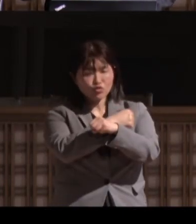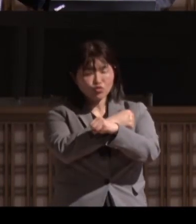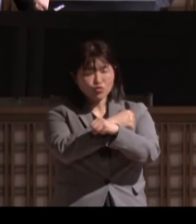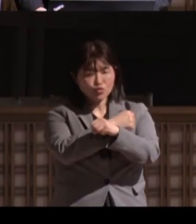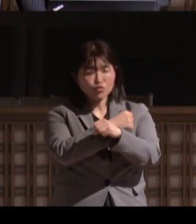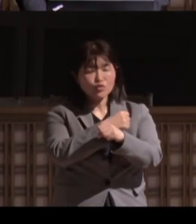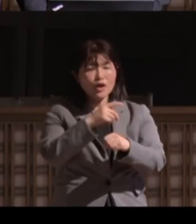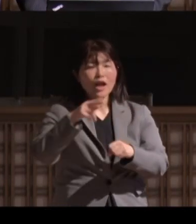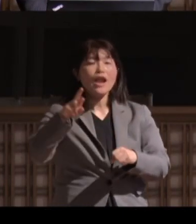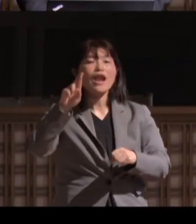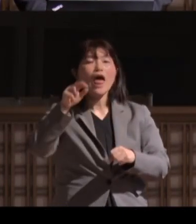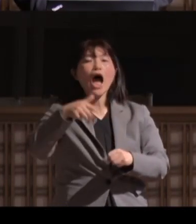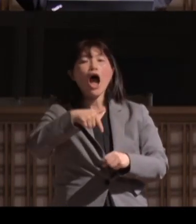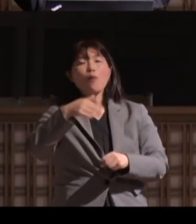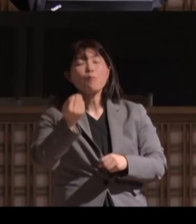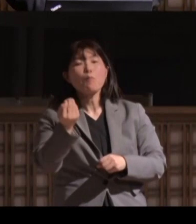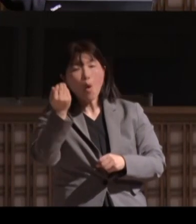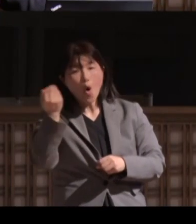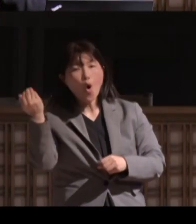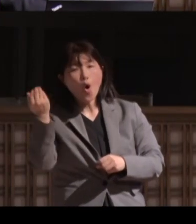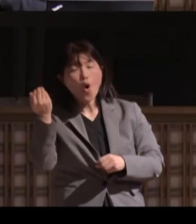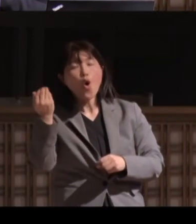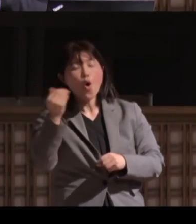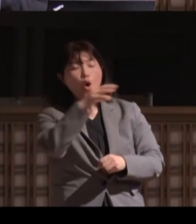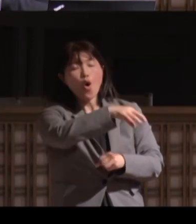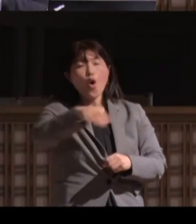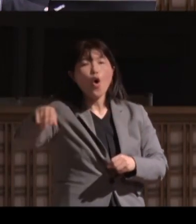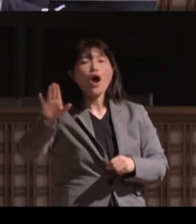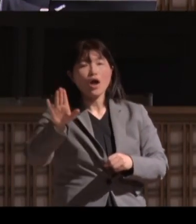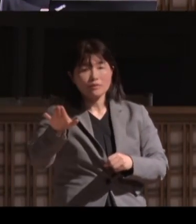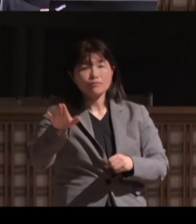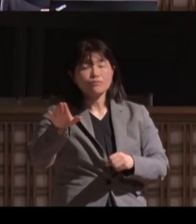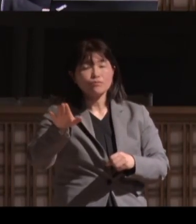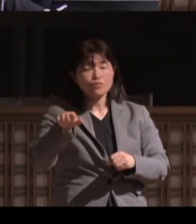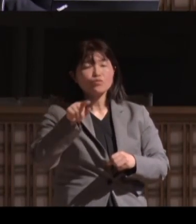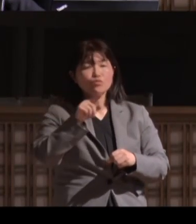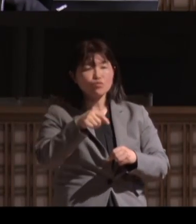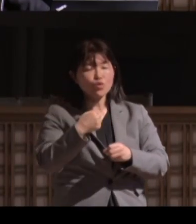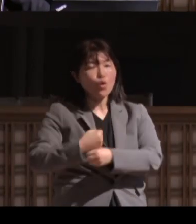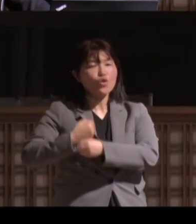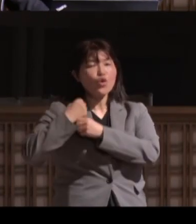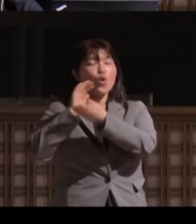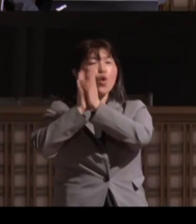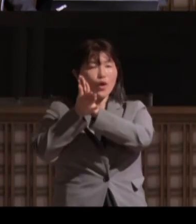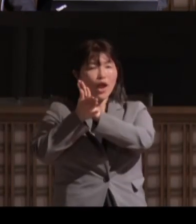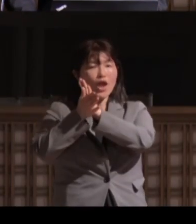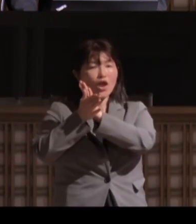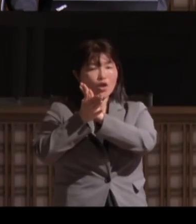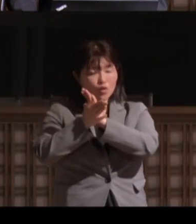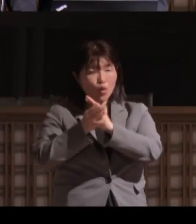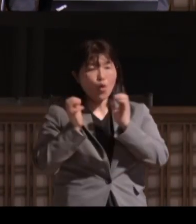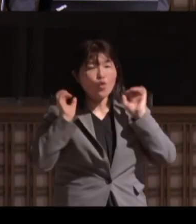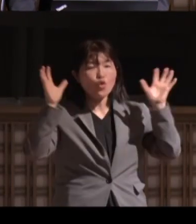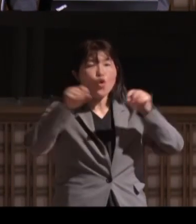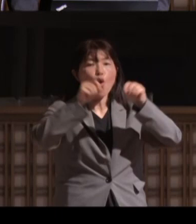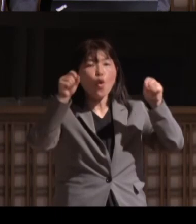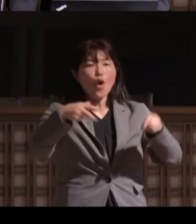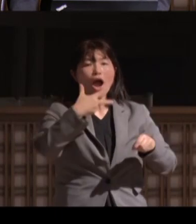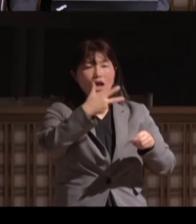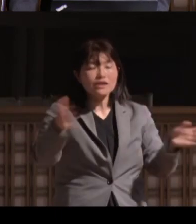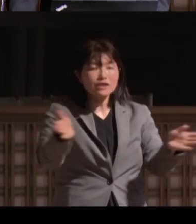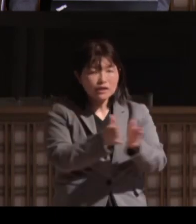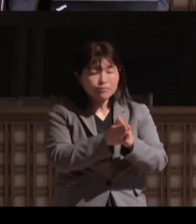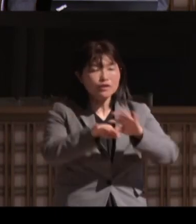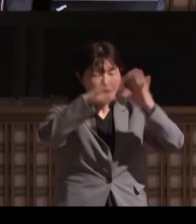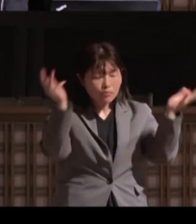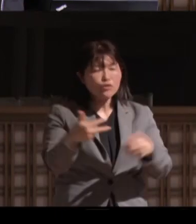の現在6箇所置いておりましてまこれに加えてえ兵庫県の豊岡市えこれを加えまして